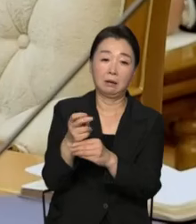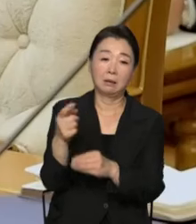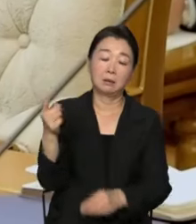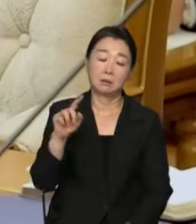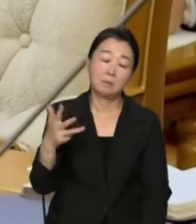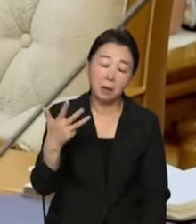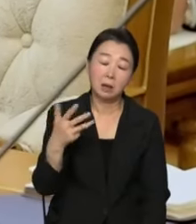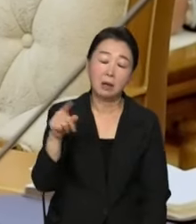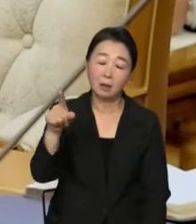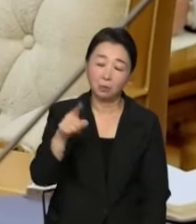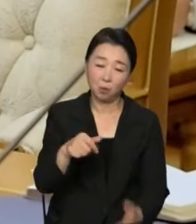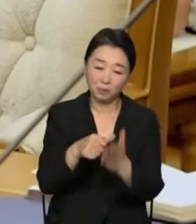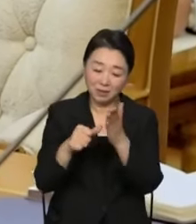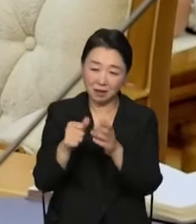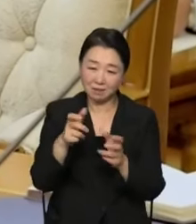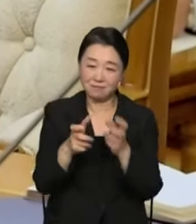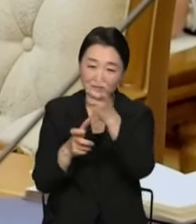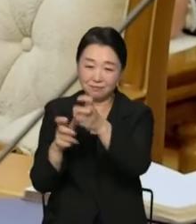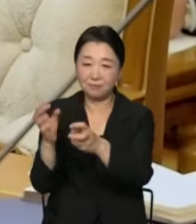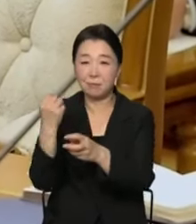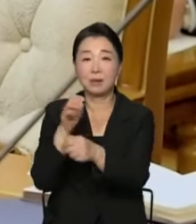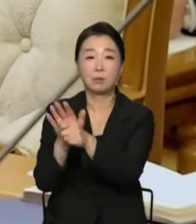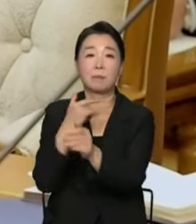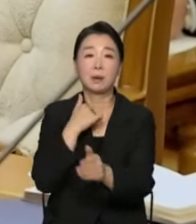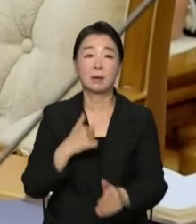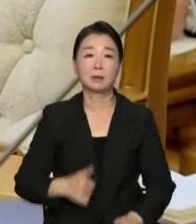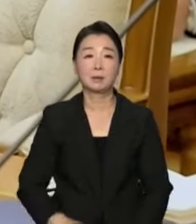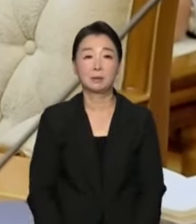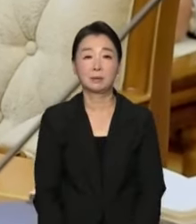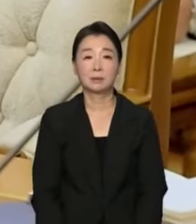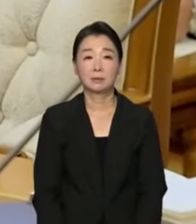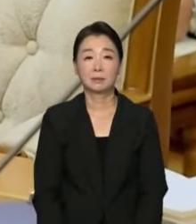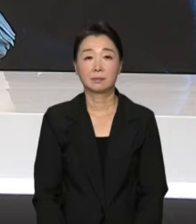지원한 걸로 알려졌습니다. JTBC 백민경입니다.